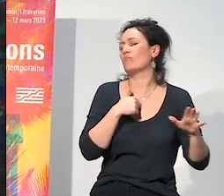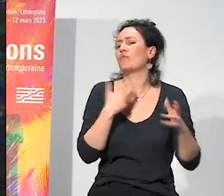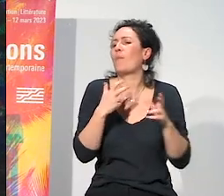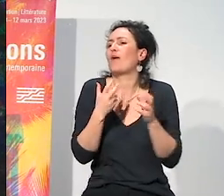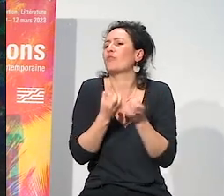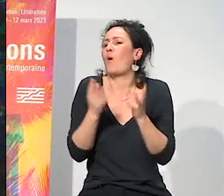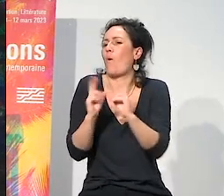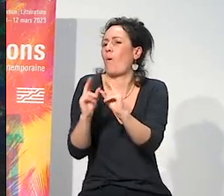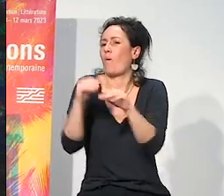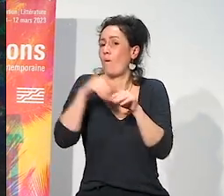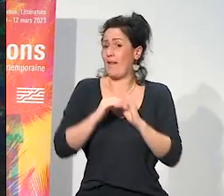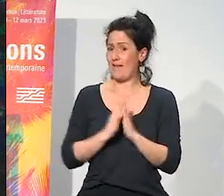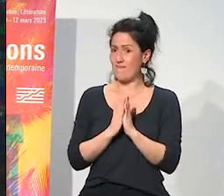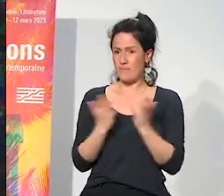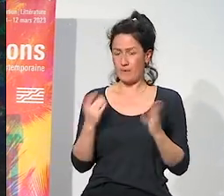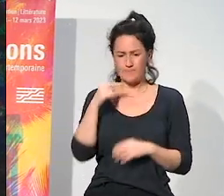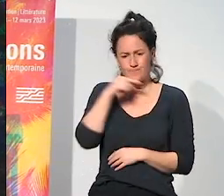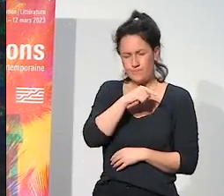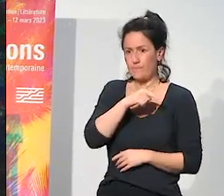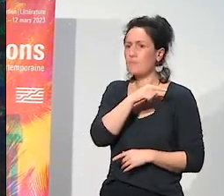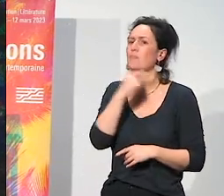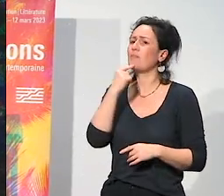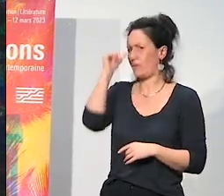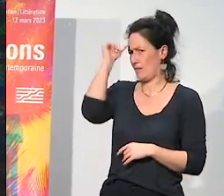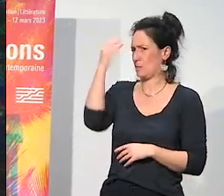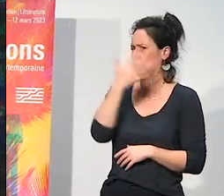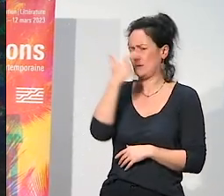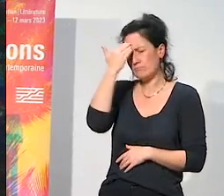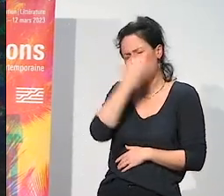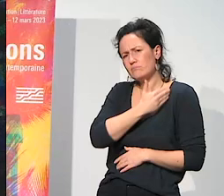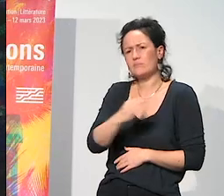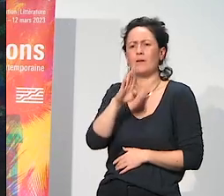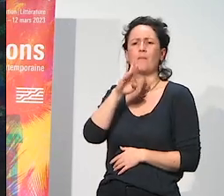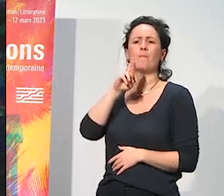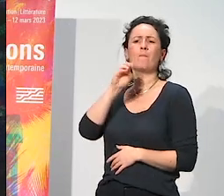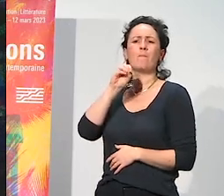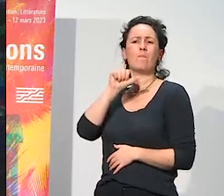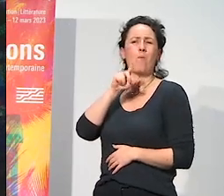mais Broadway s'en empare. Et puis, là, il y a une suite